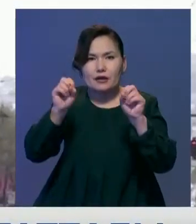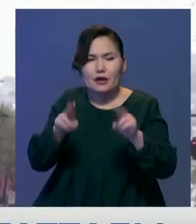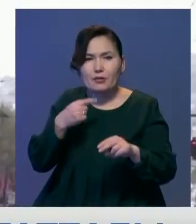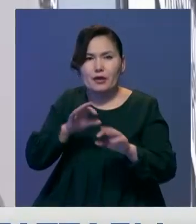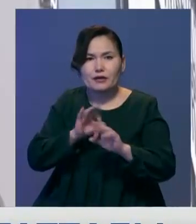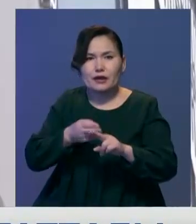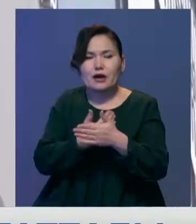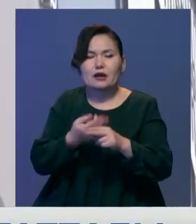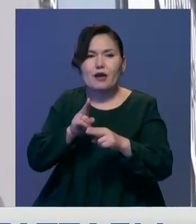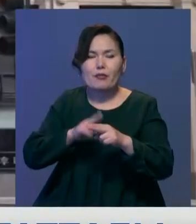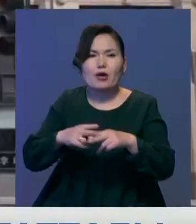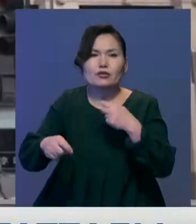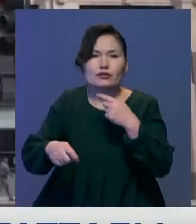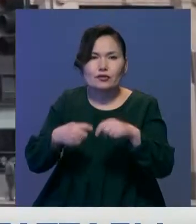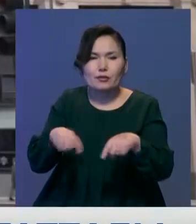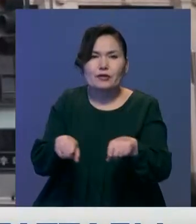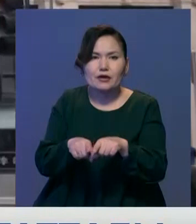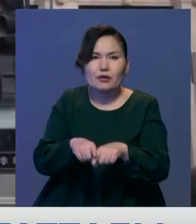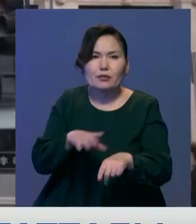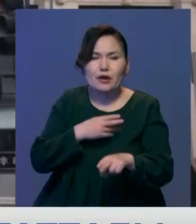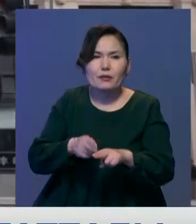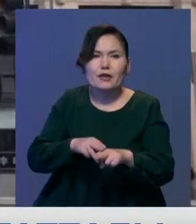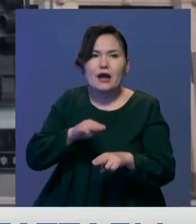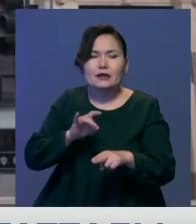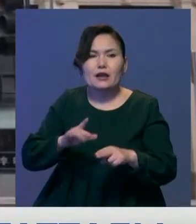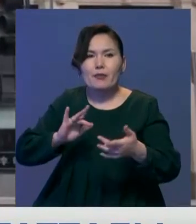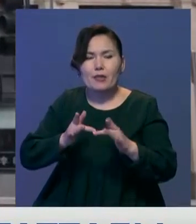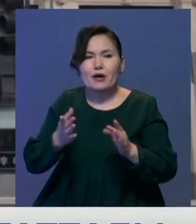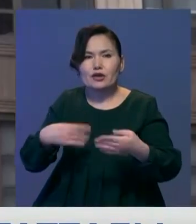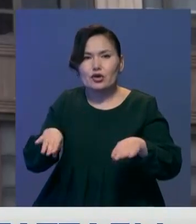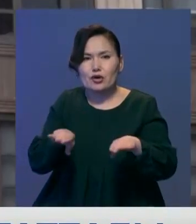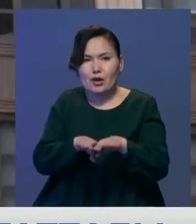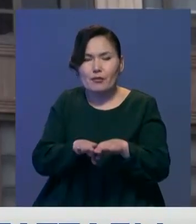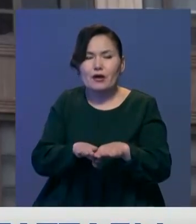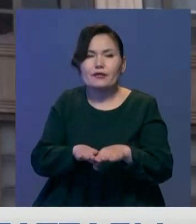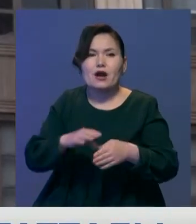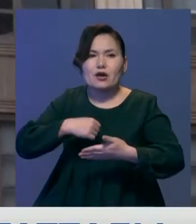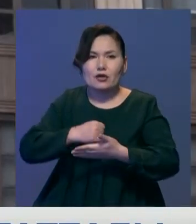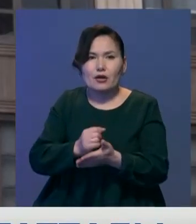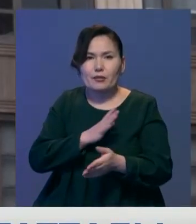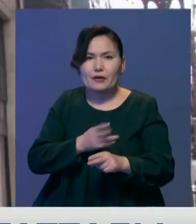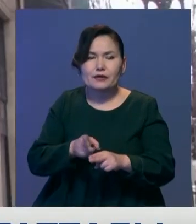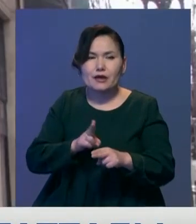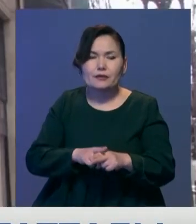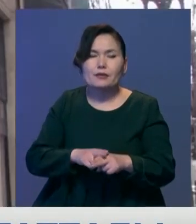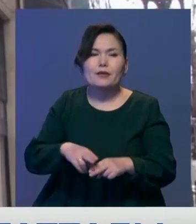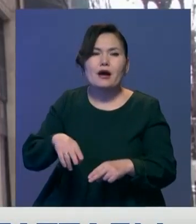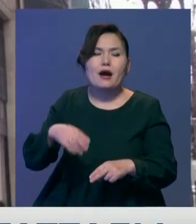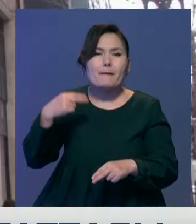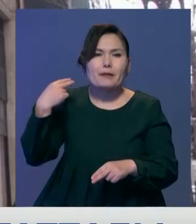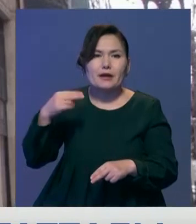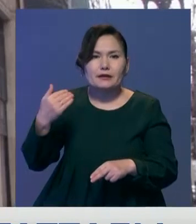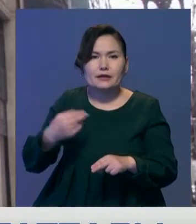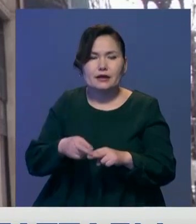мұндай мәлімдемелер жаңа туына келу мүмкін. Сондықтан Трамп аккаунтын бір жолата жабуды жөн көрген. Өз кезегінде Ақ